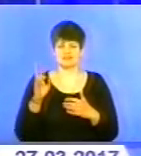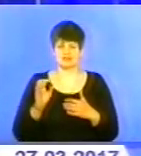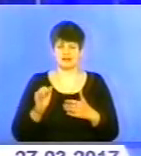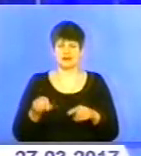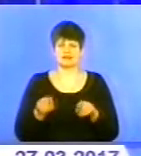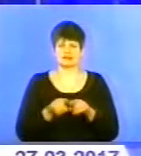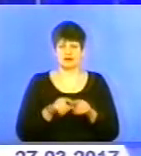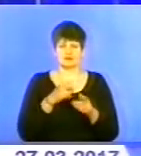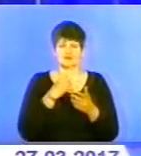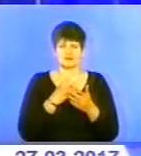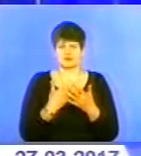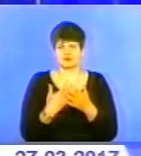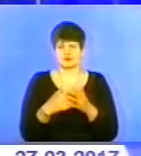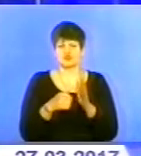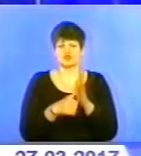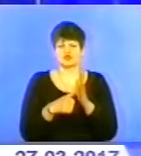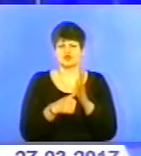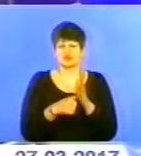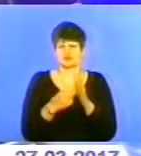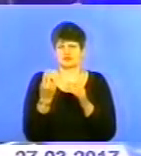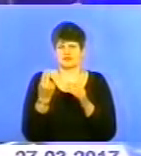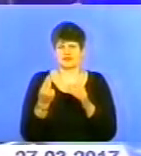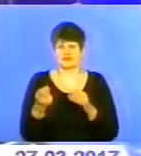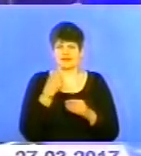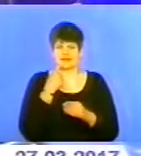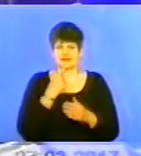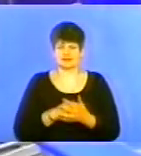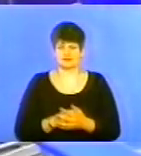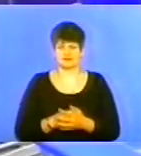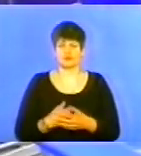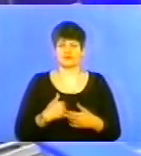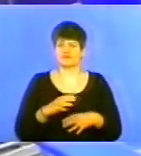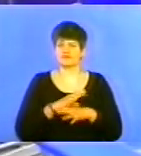експозиції представлять майже 600 розписаних яєць. У мене все